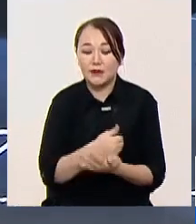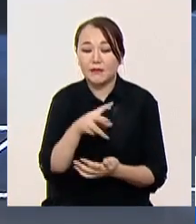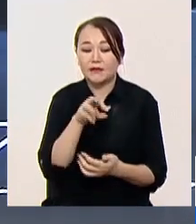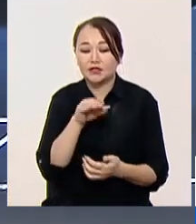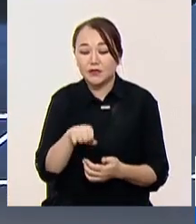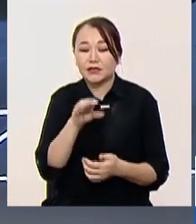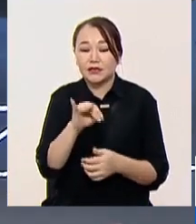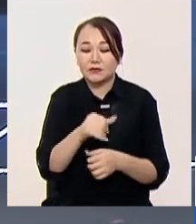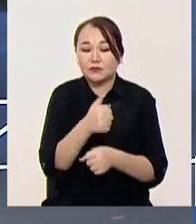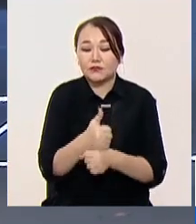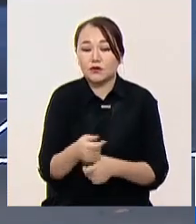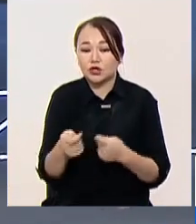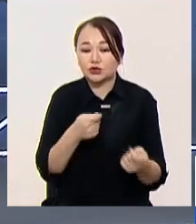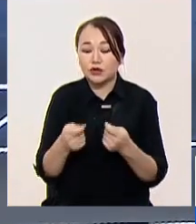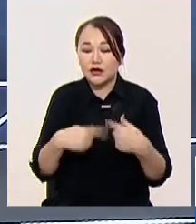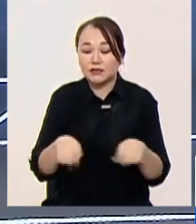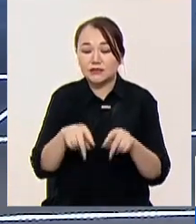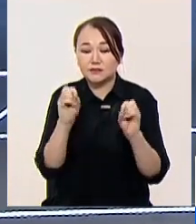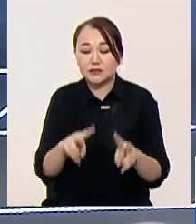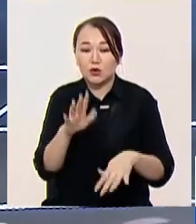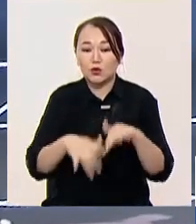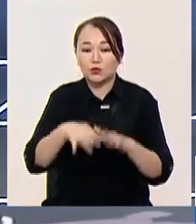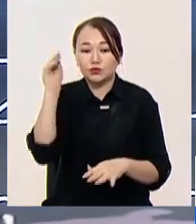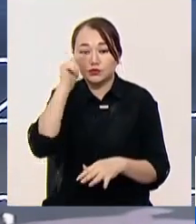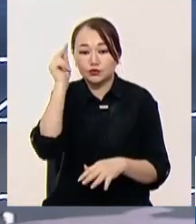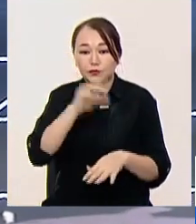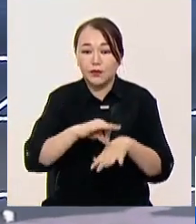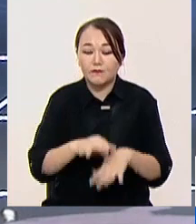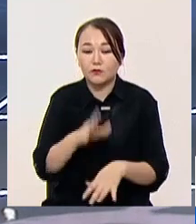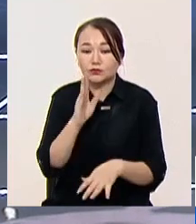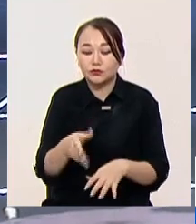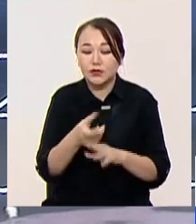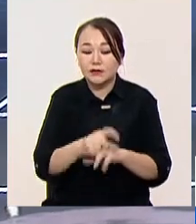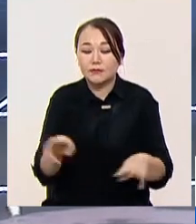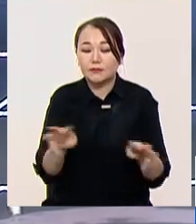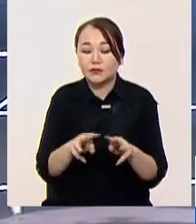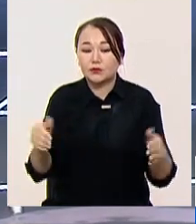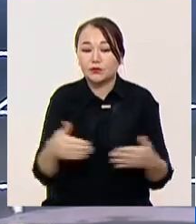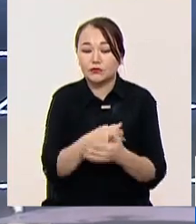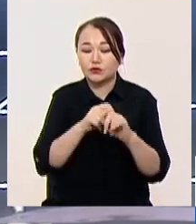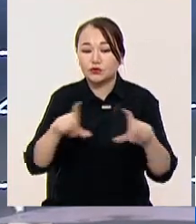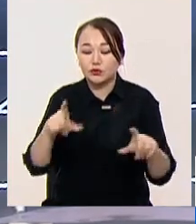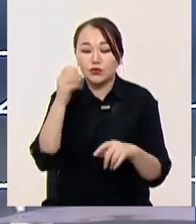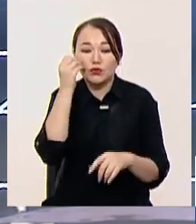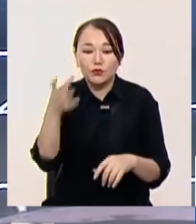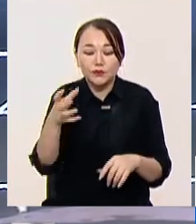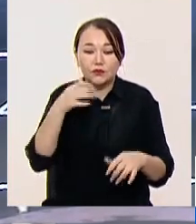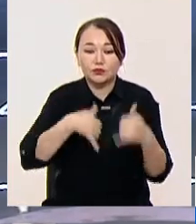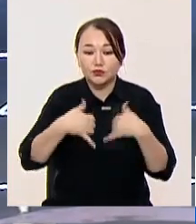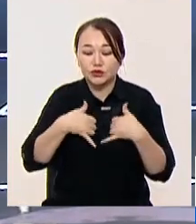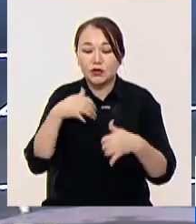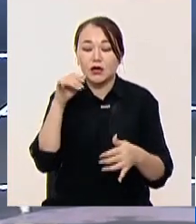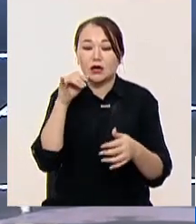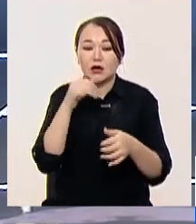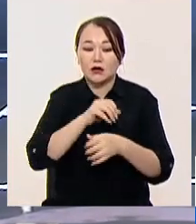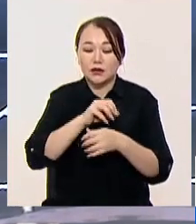және көшбасшылық бойынша арнайы курстардан өтеді. Министр бұл шаралар жаңа мектептерді білікті педагогтармен қамтамасыз ету мен